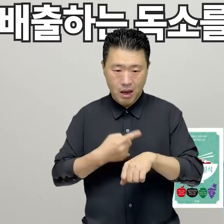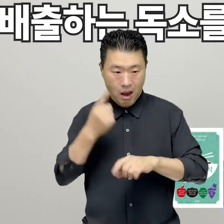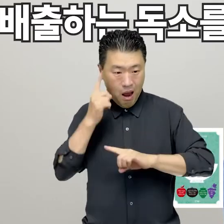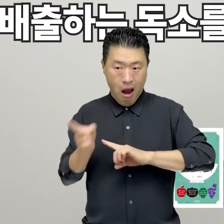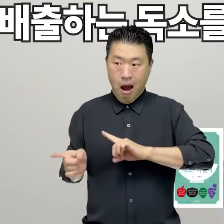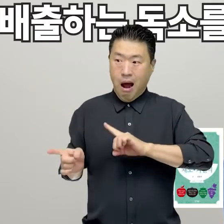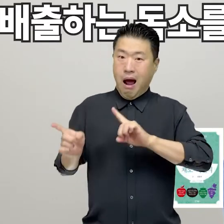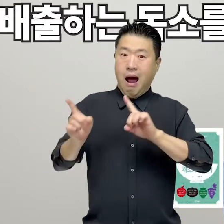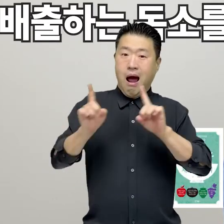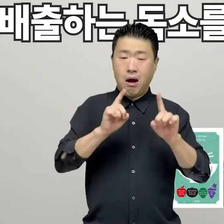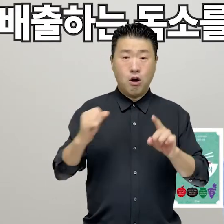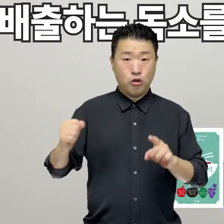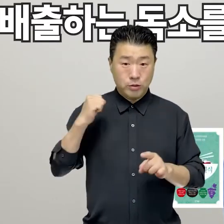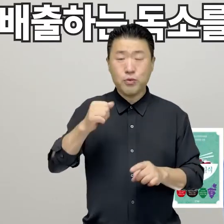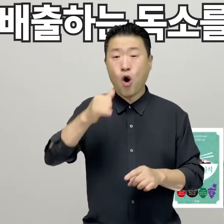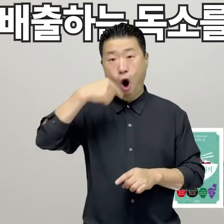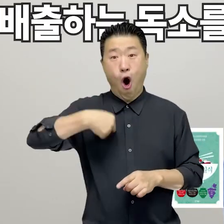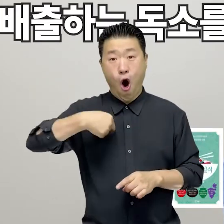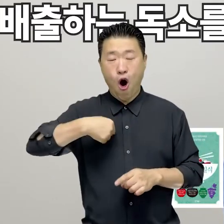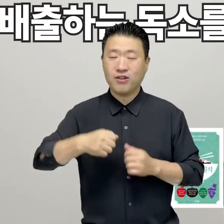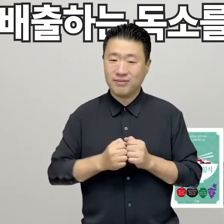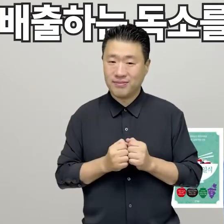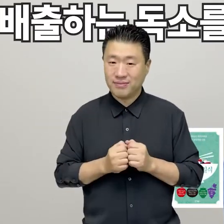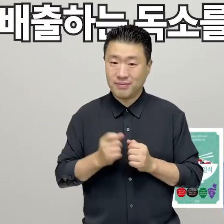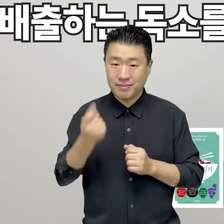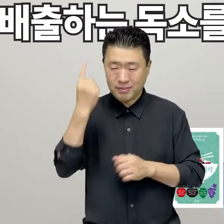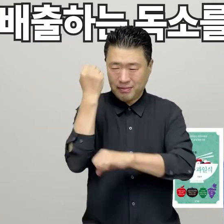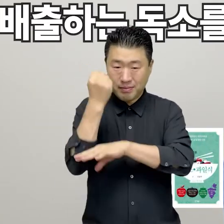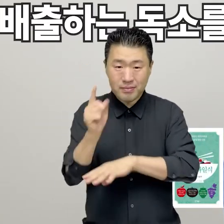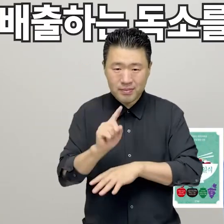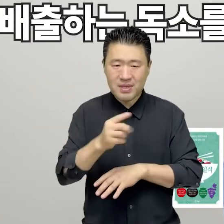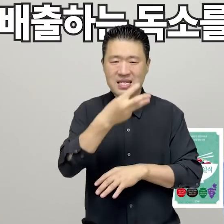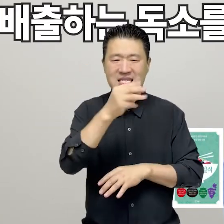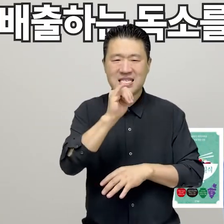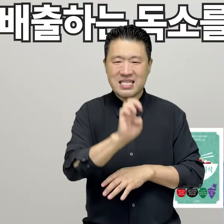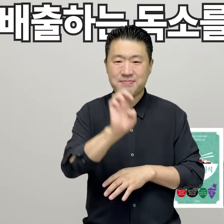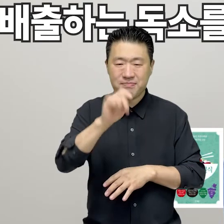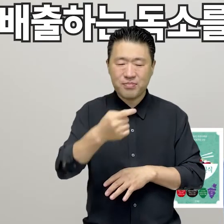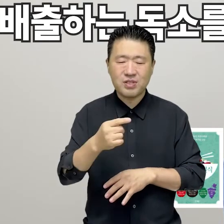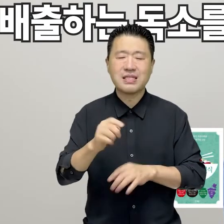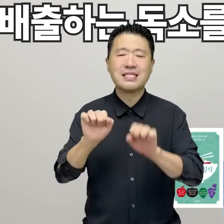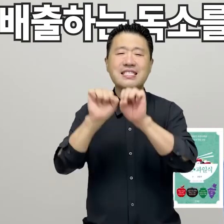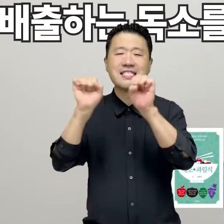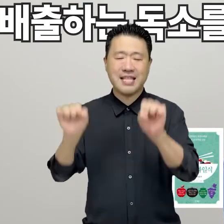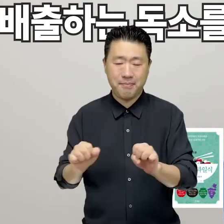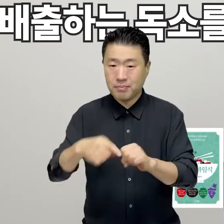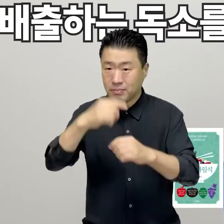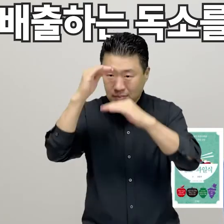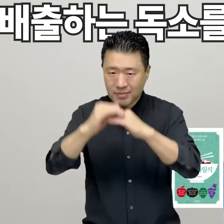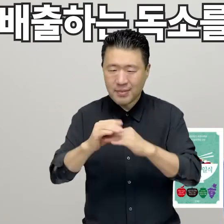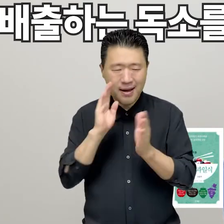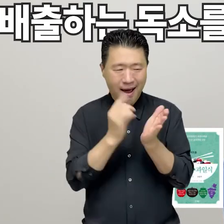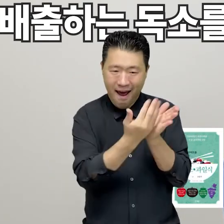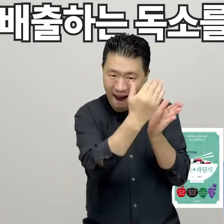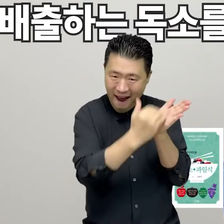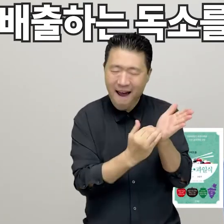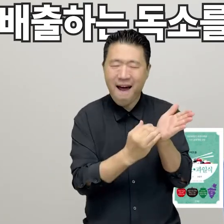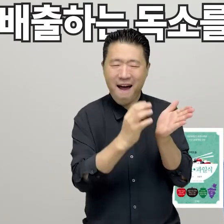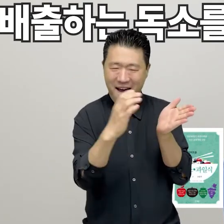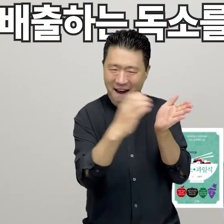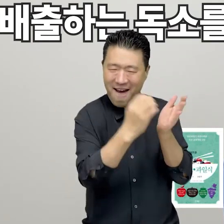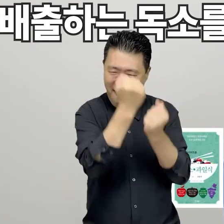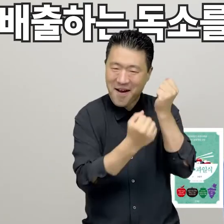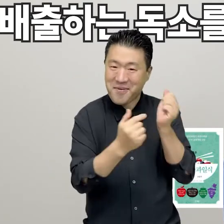자연 치유 능력, 자가 치유 능력을 가지고 있는데 이것의 핵심은 림프 시스템입니다. 제 책에 자세한 설명이